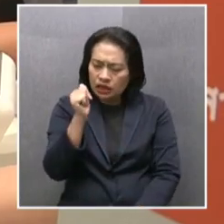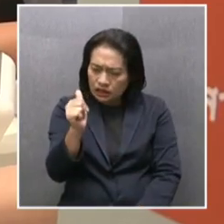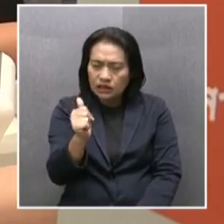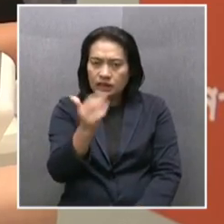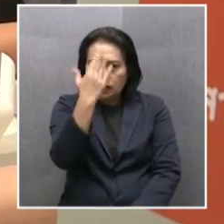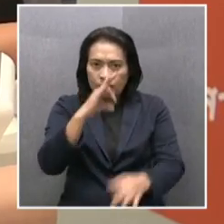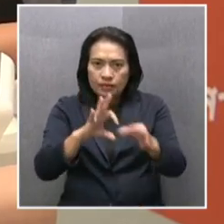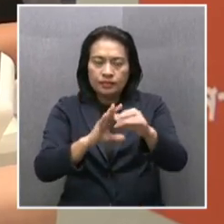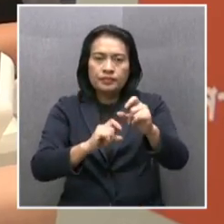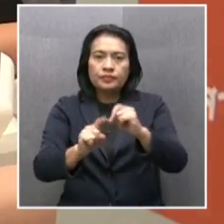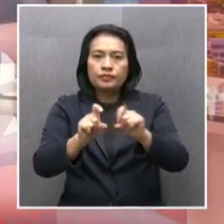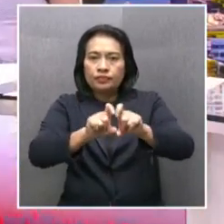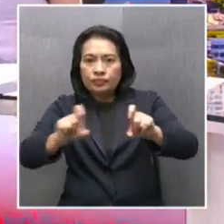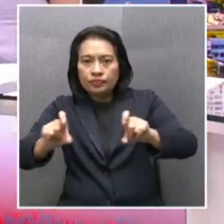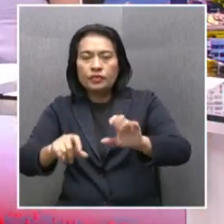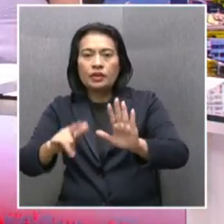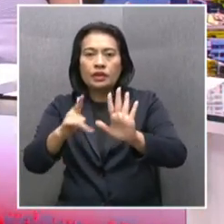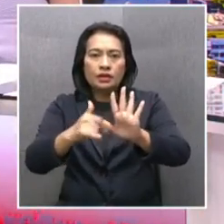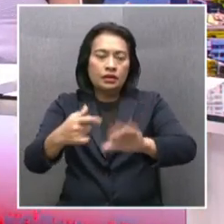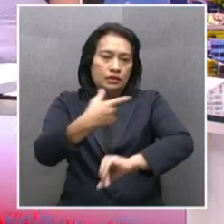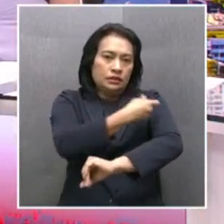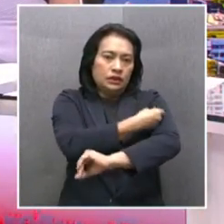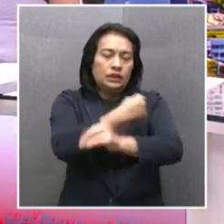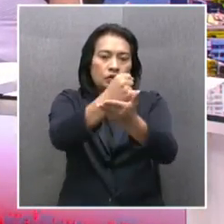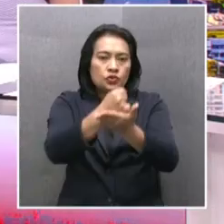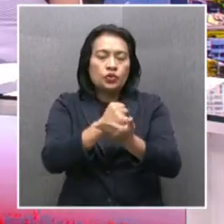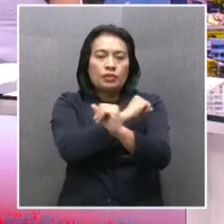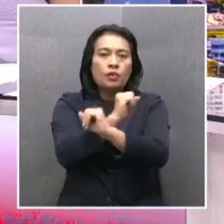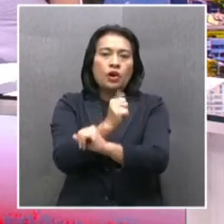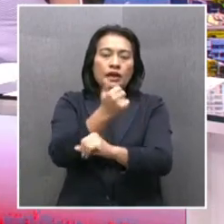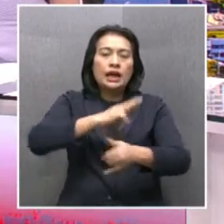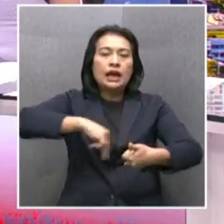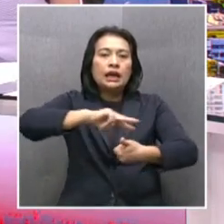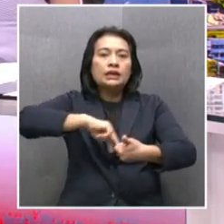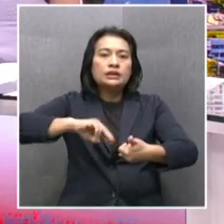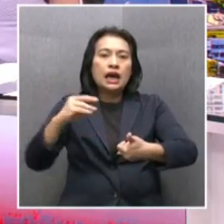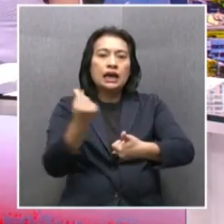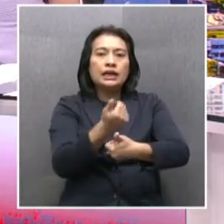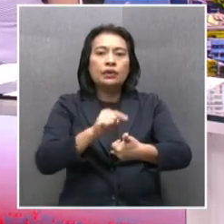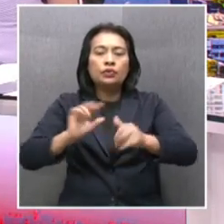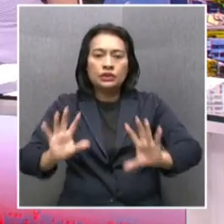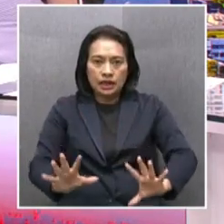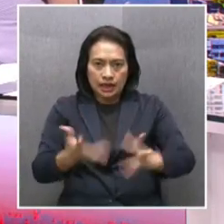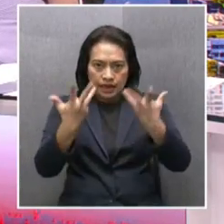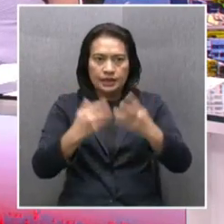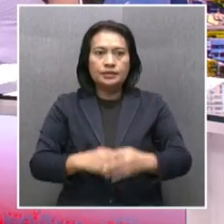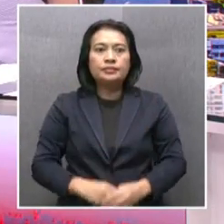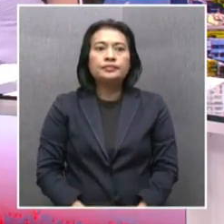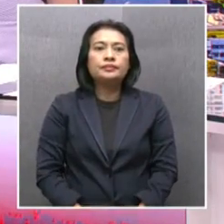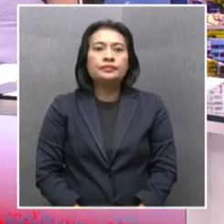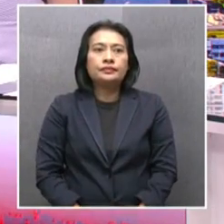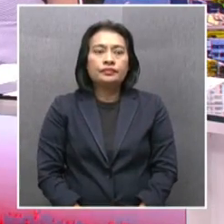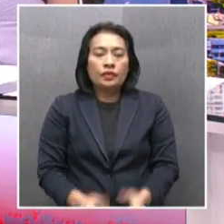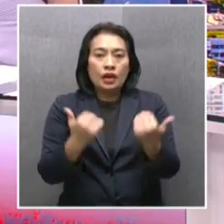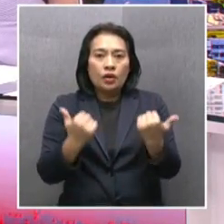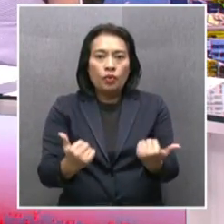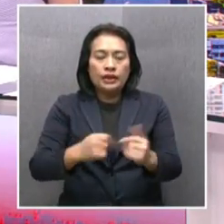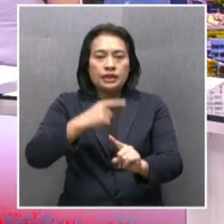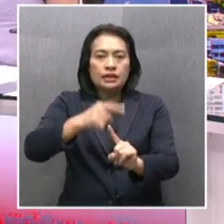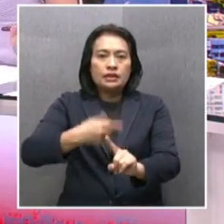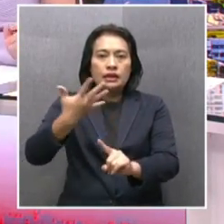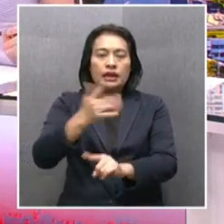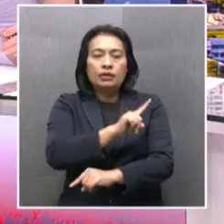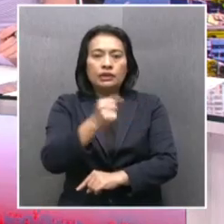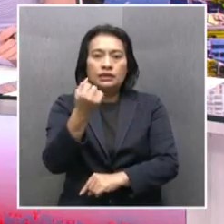คซีนก็บรรเทาอาการหนักได้แล้วก็รักษาให้เร็วนะคะก็จะได้หายแบบเคสนี้นะคะคุณผู้ชมวันนี้17พฤษภาคมของทุ